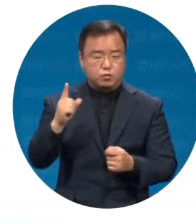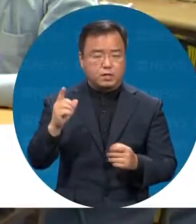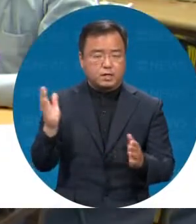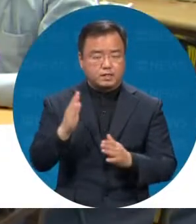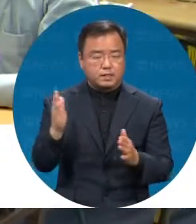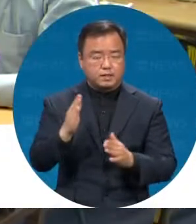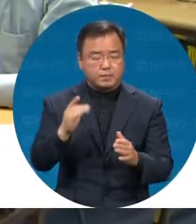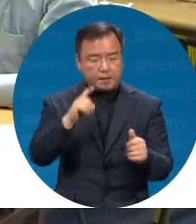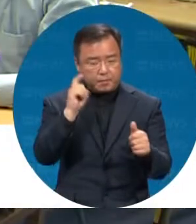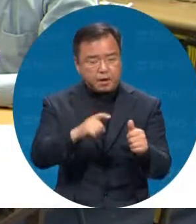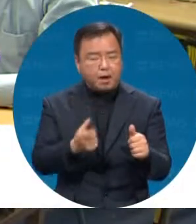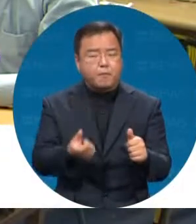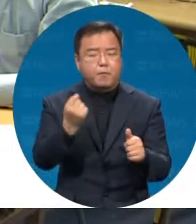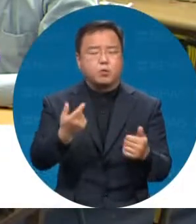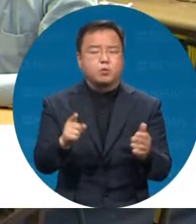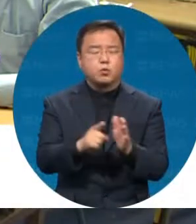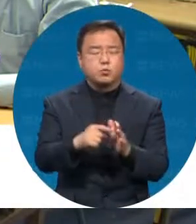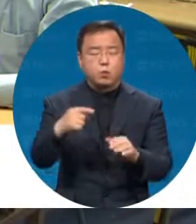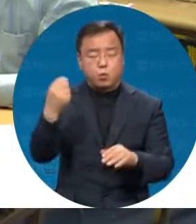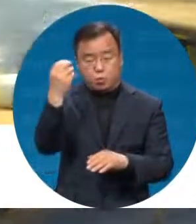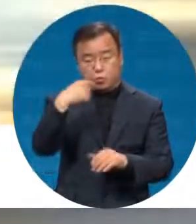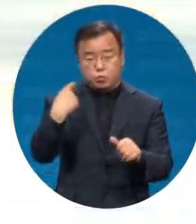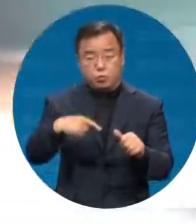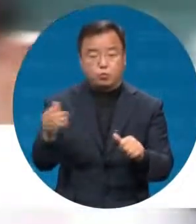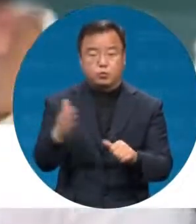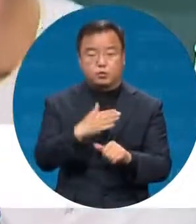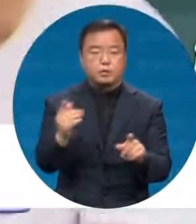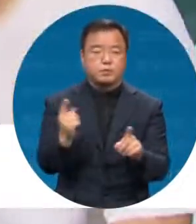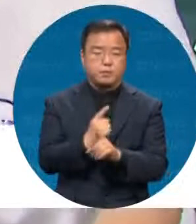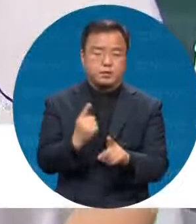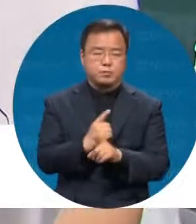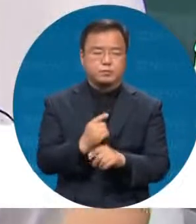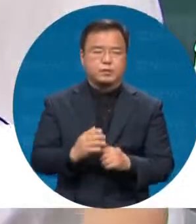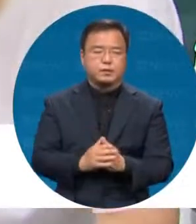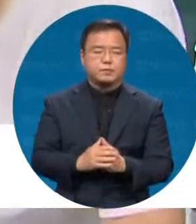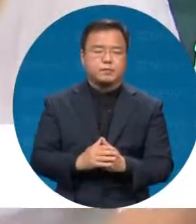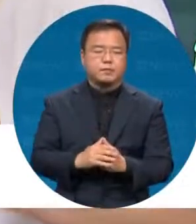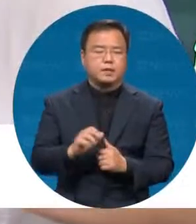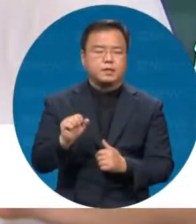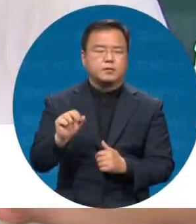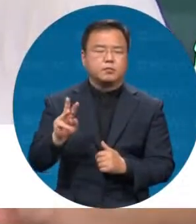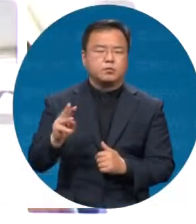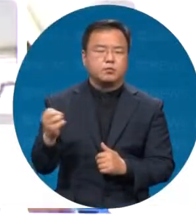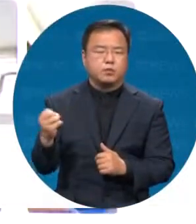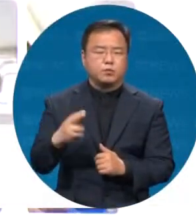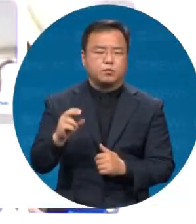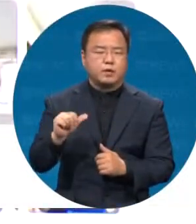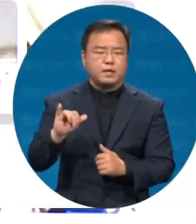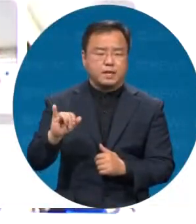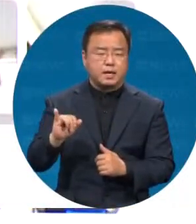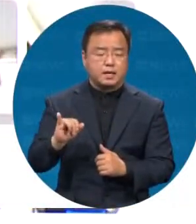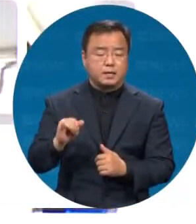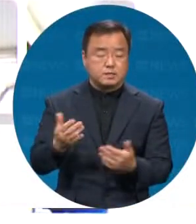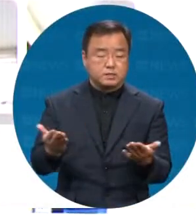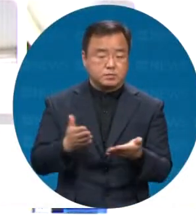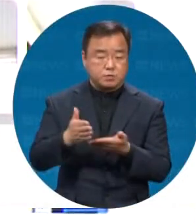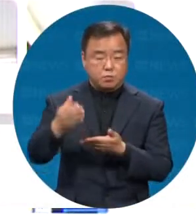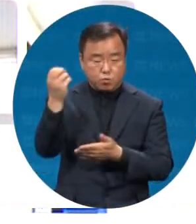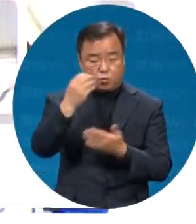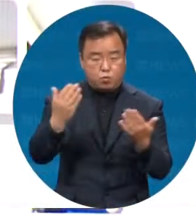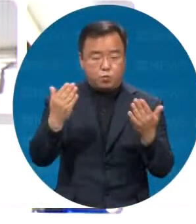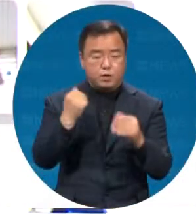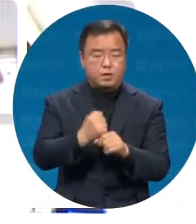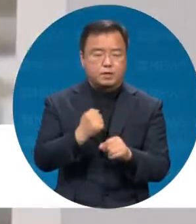발견하기 위해 고교 교육부터 바꿉니다 소프트웨어 인공지능 마이스토 그릇에 로 만들고 영체 고 a